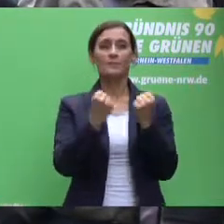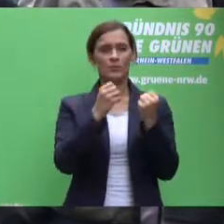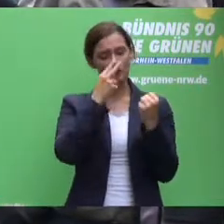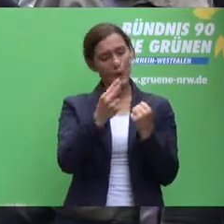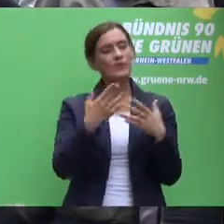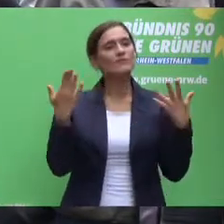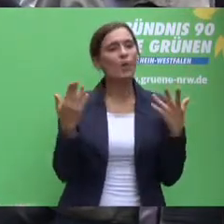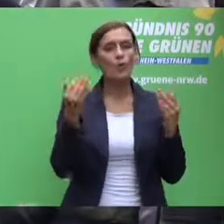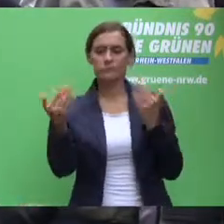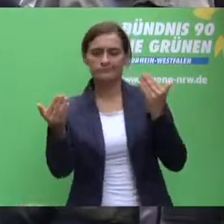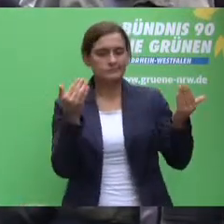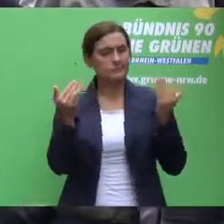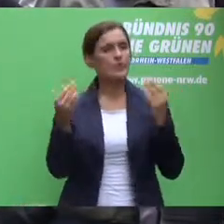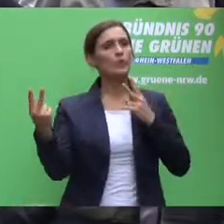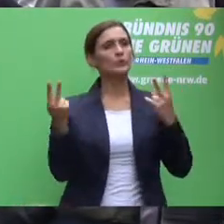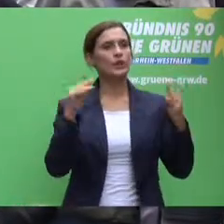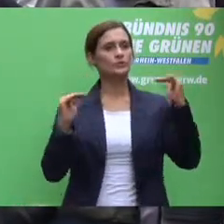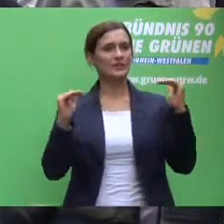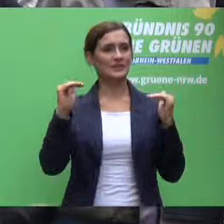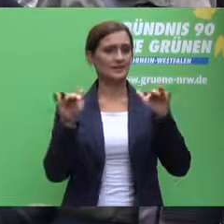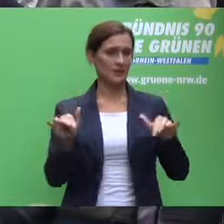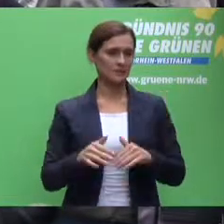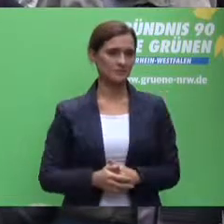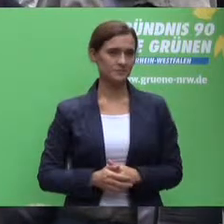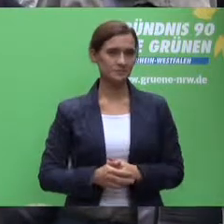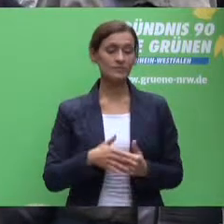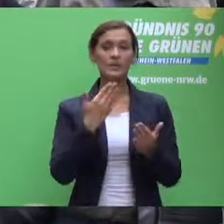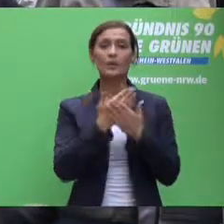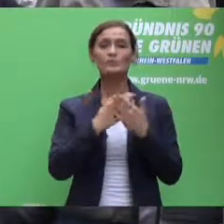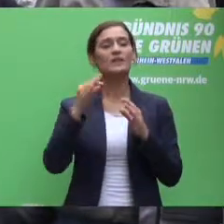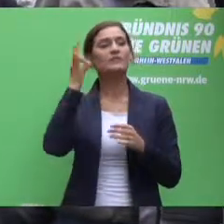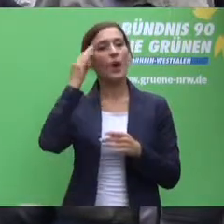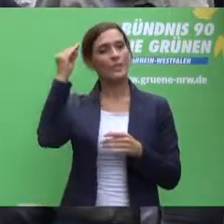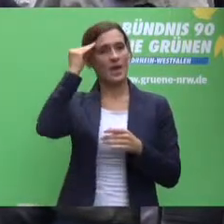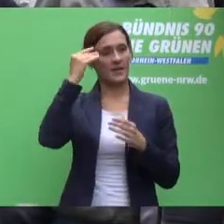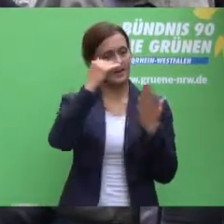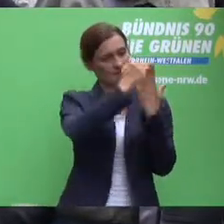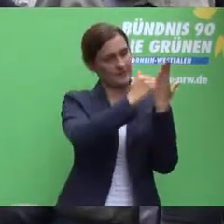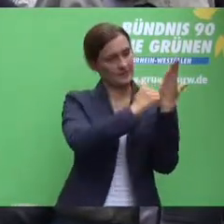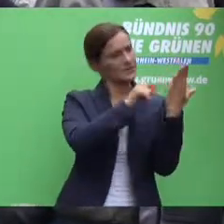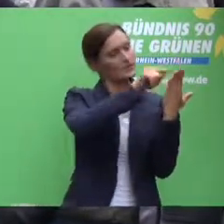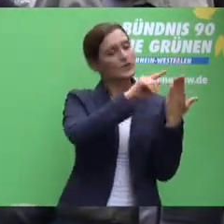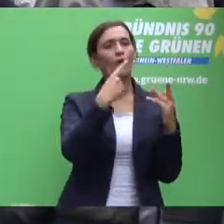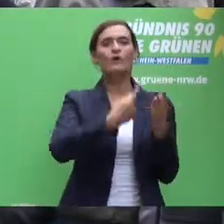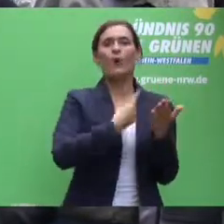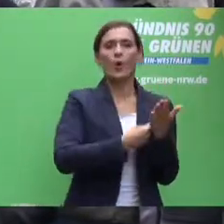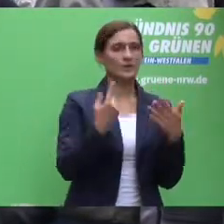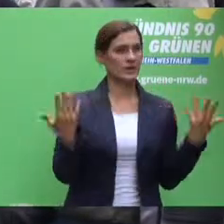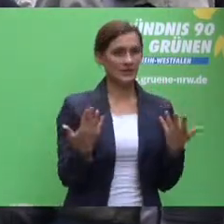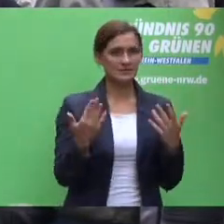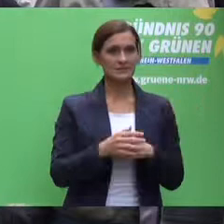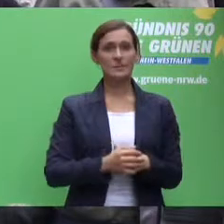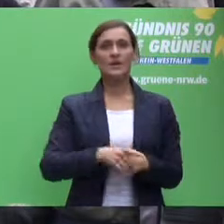man sich zwischen entscheiden kann. Als erstes fordert Frau Merkel, dass auch ältere